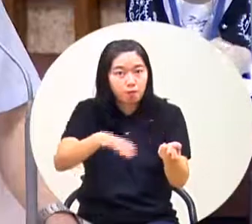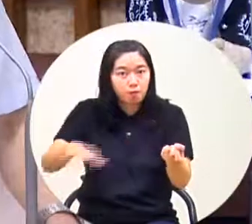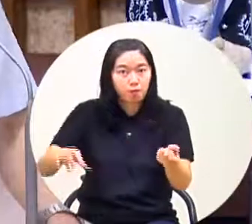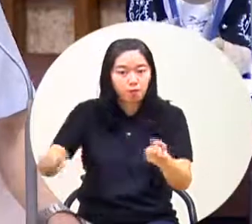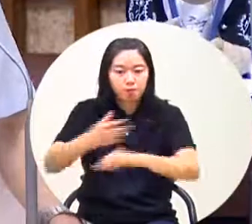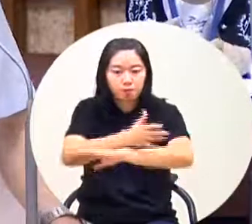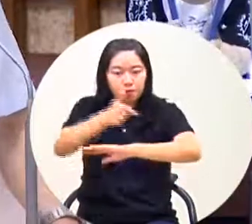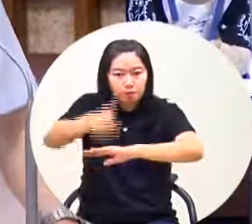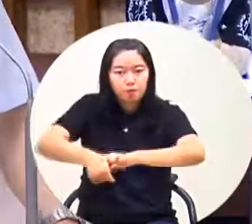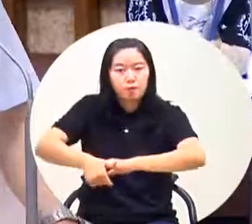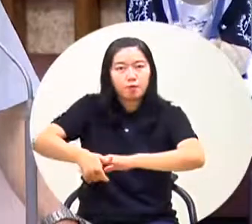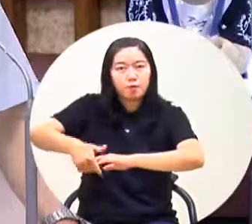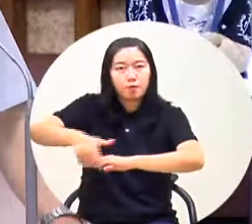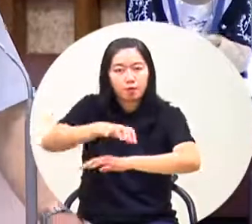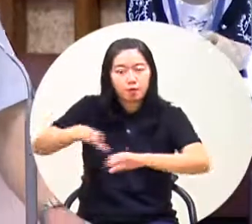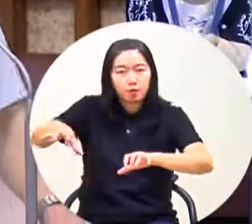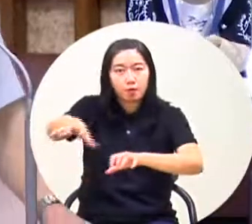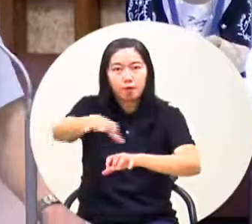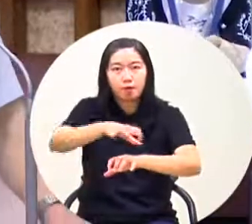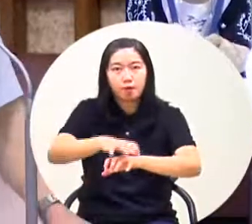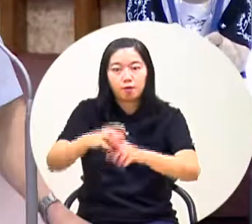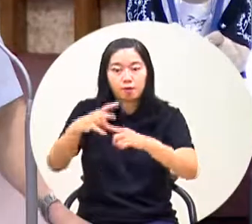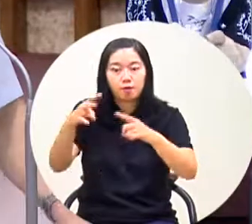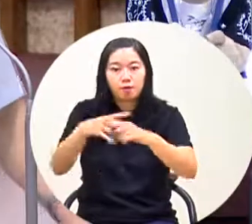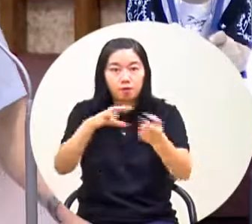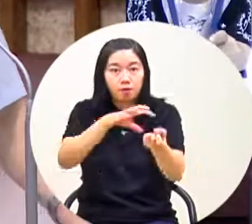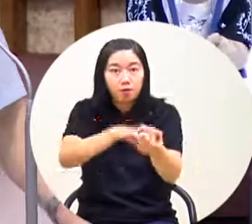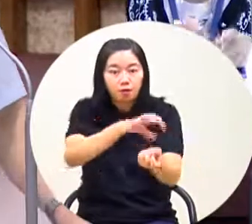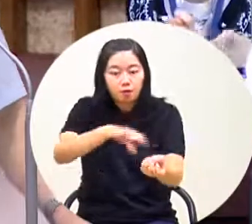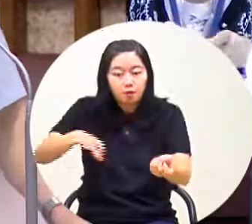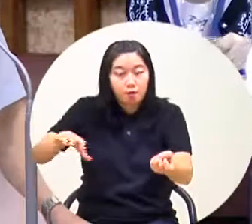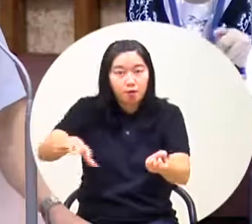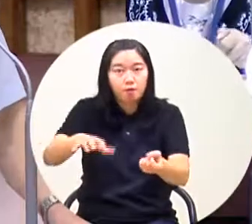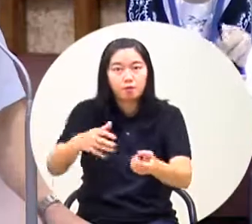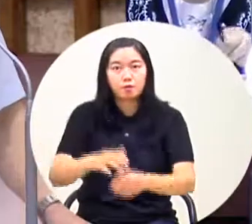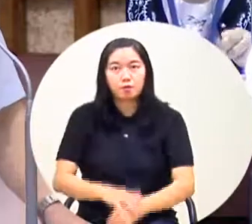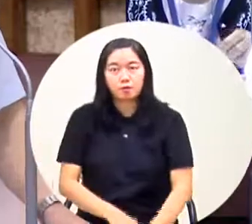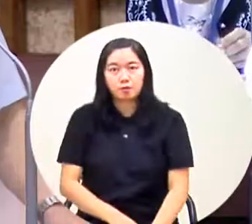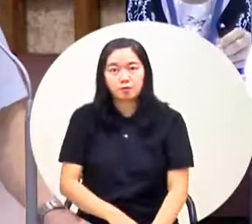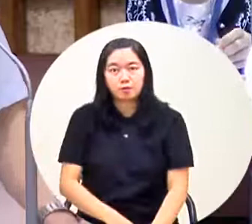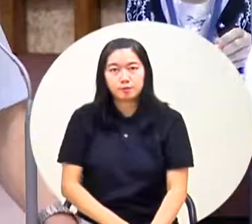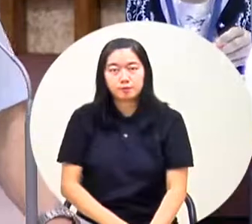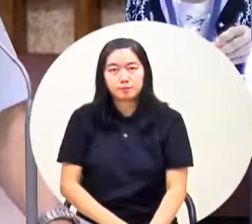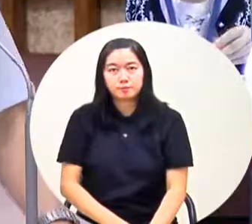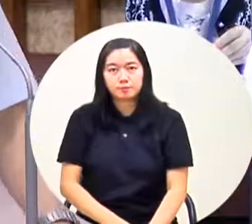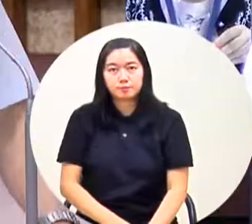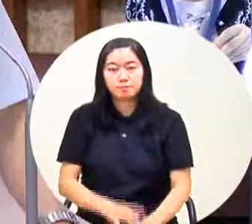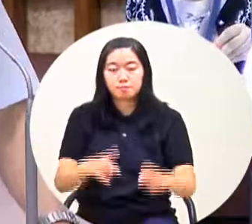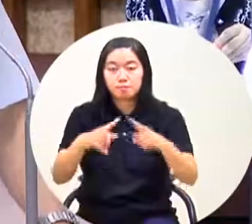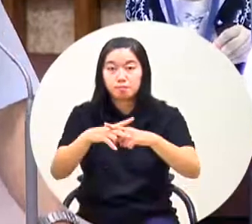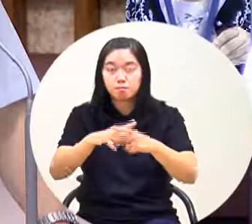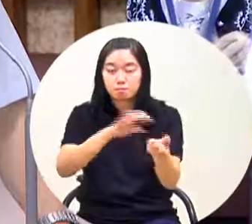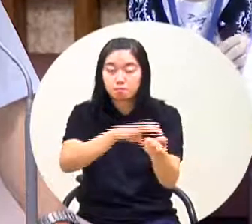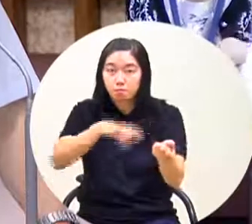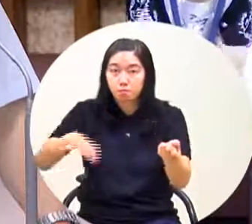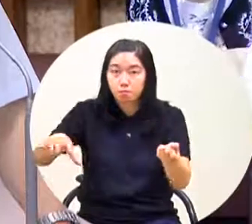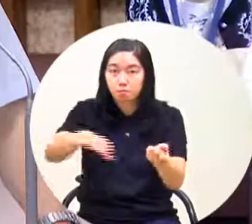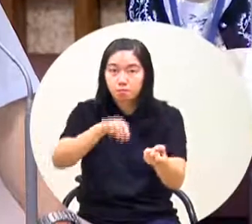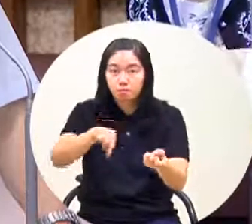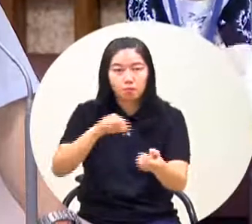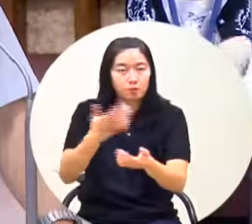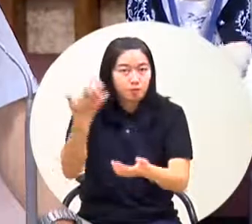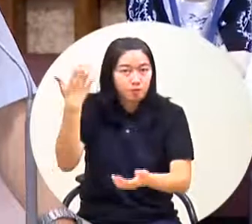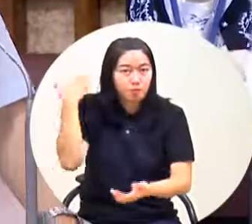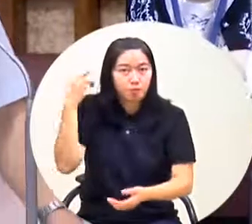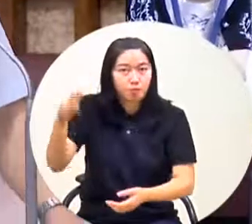较无一挂病院吼，啊，即个伫咱 诊所的部分，因为伊过去的迄个